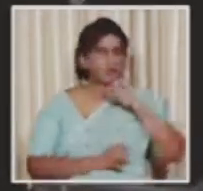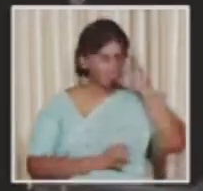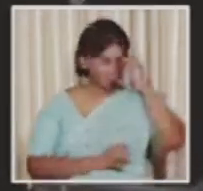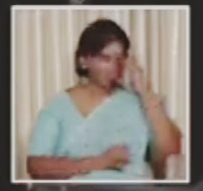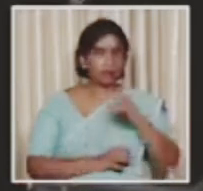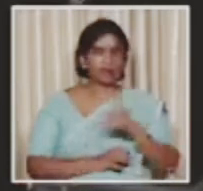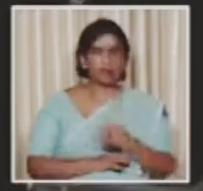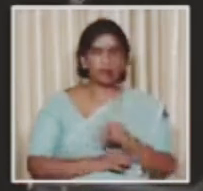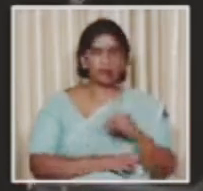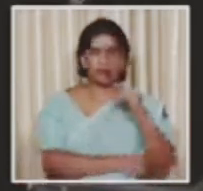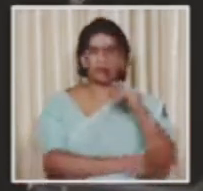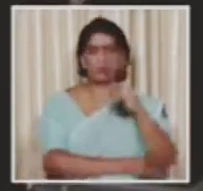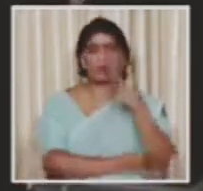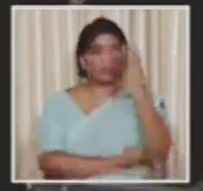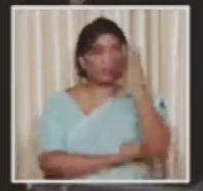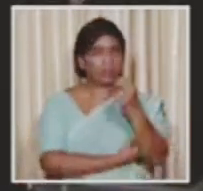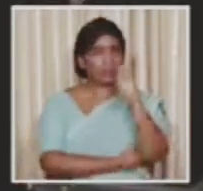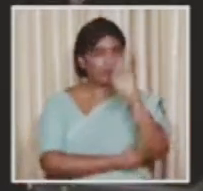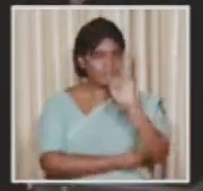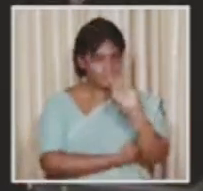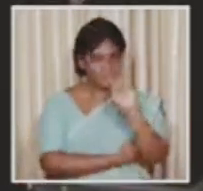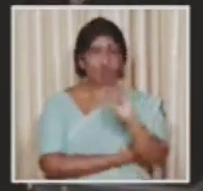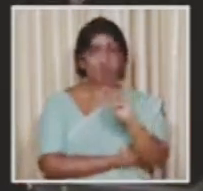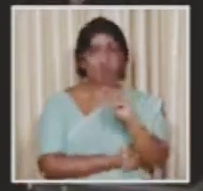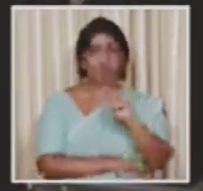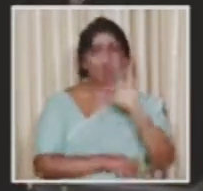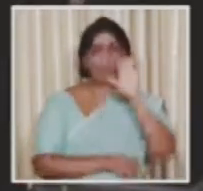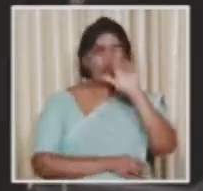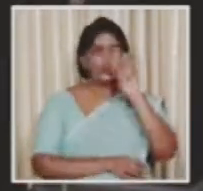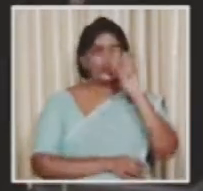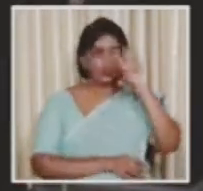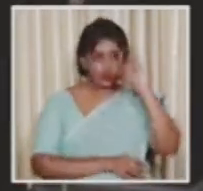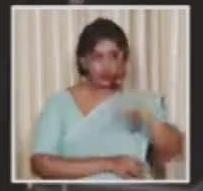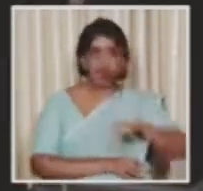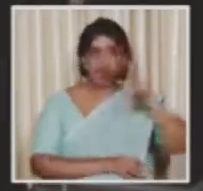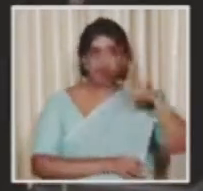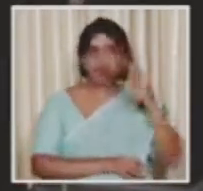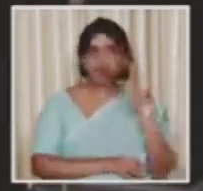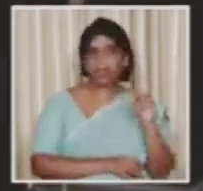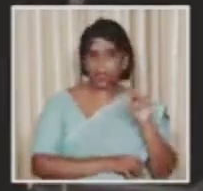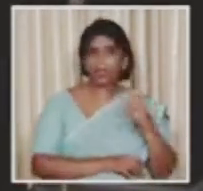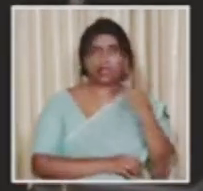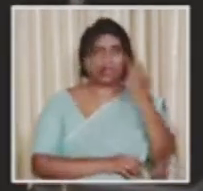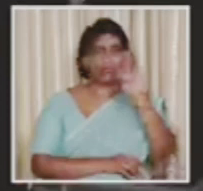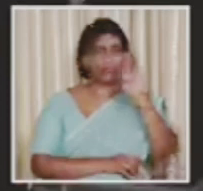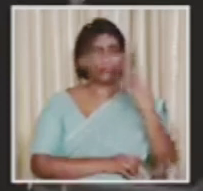දදා 2000 මේ වර්ෂ 2020 53711 2021